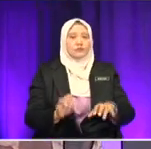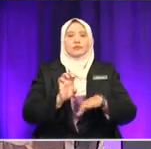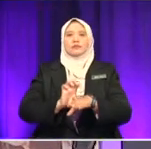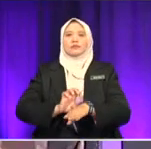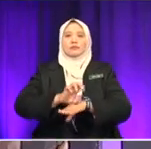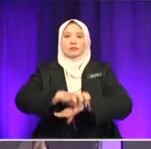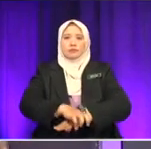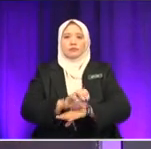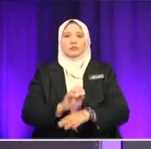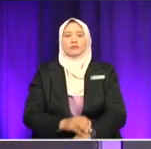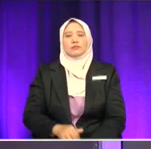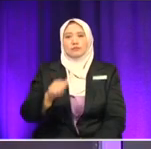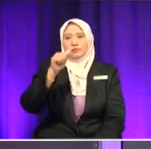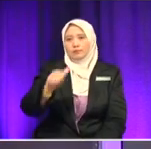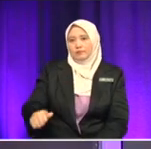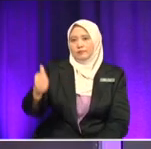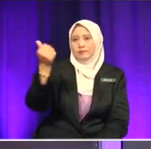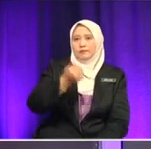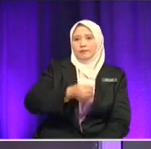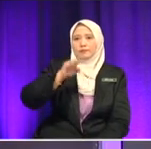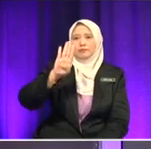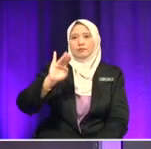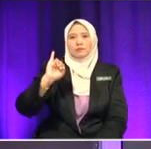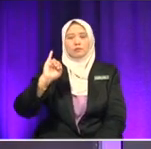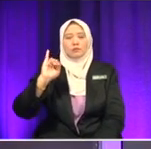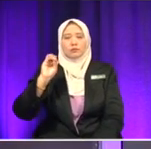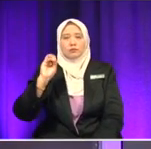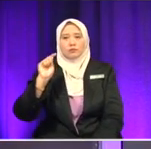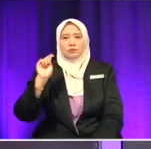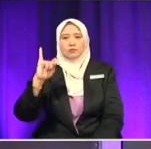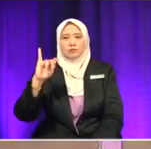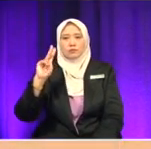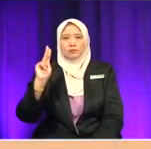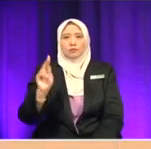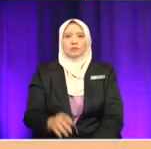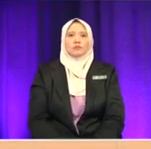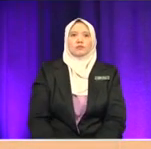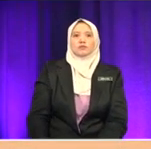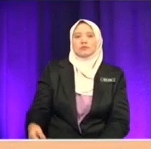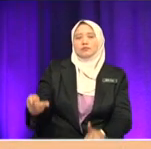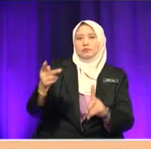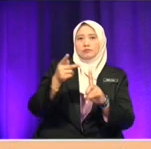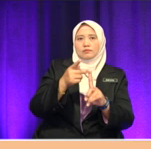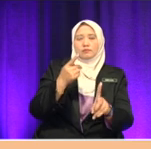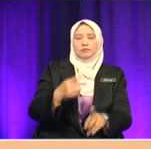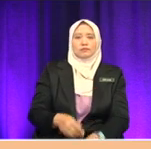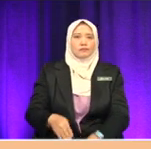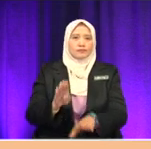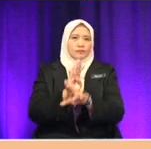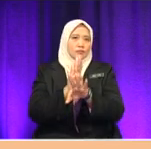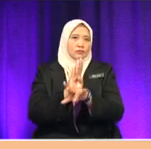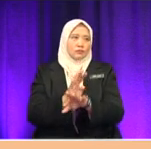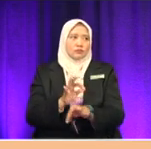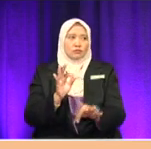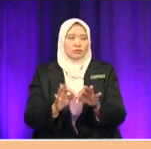bakteria. Mari cikgu jelaskan dahulu gambar di sini. Gambar di sini, kita ada cakera antibiotik yang berkepekatan